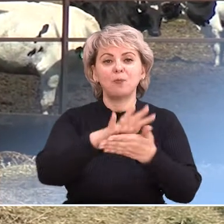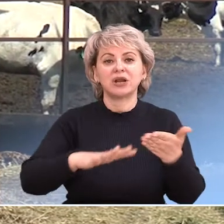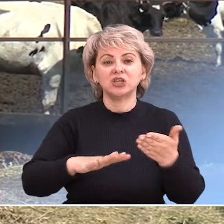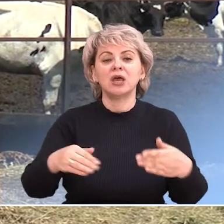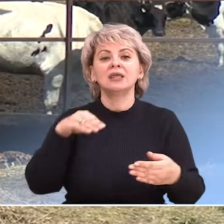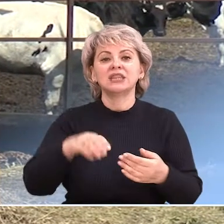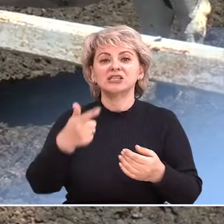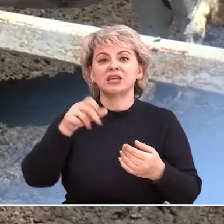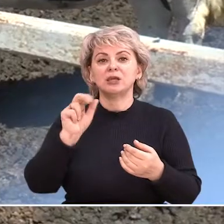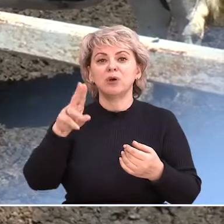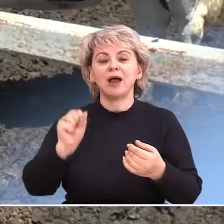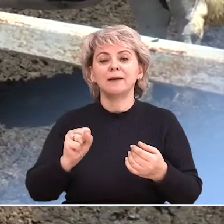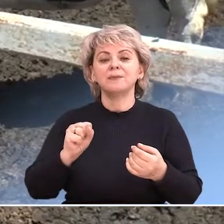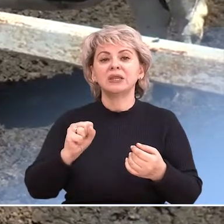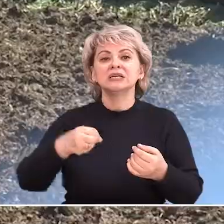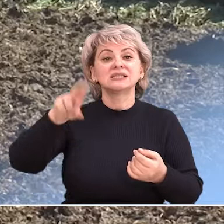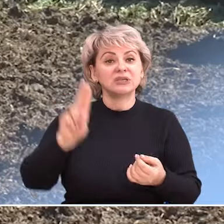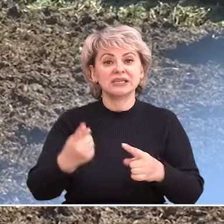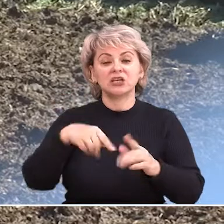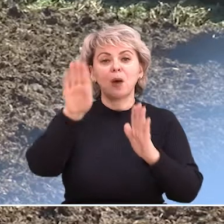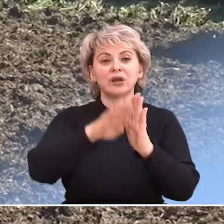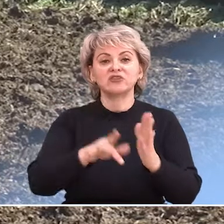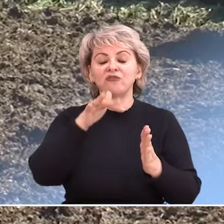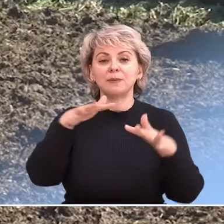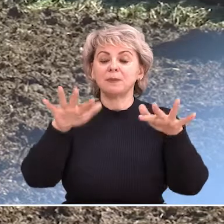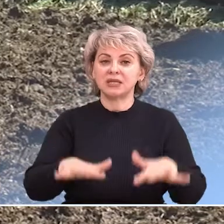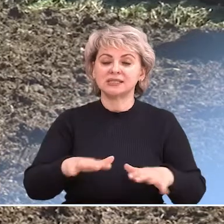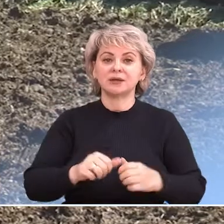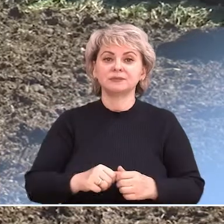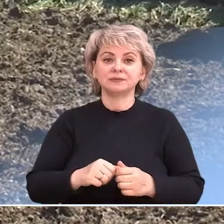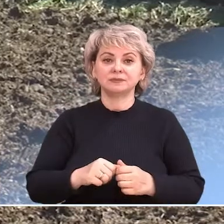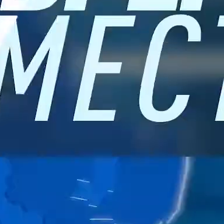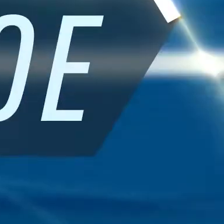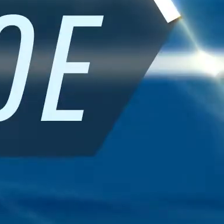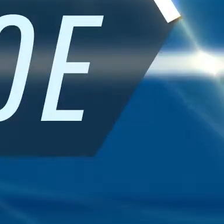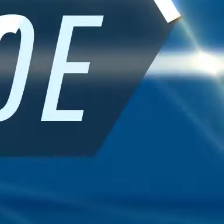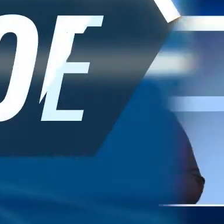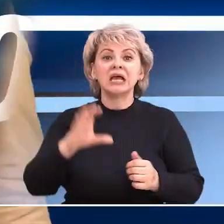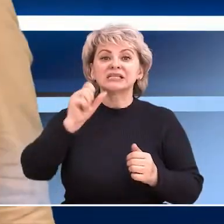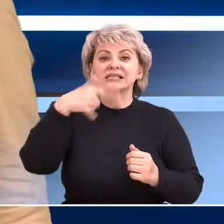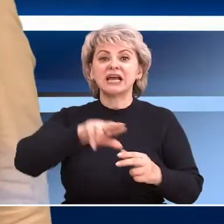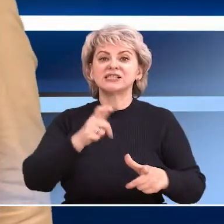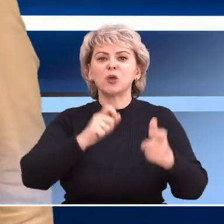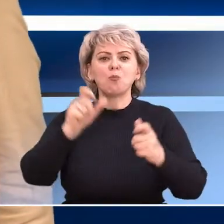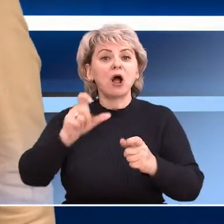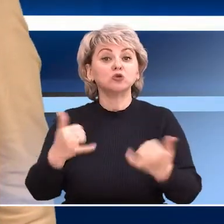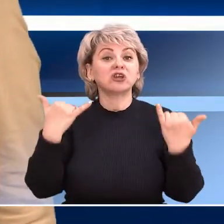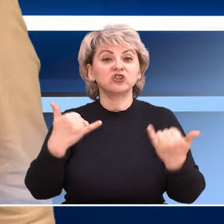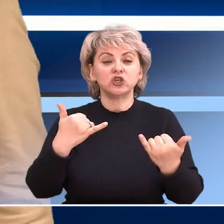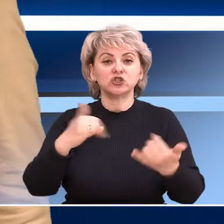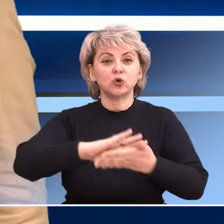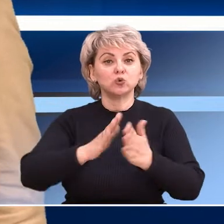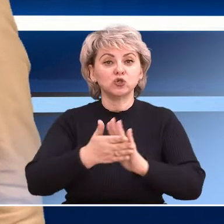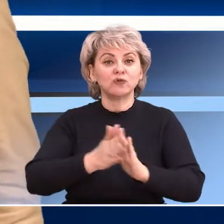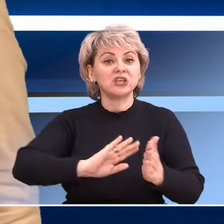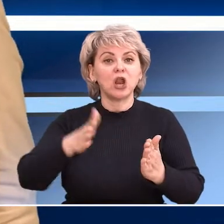хозяйствования продолжается. Татьяна Скрипка, Юрий Губин. Специально для программы «Время местное». Асальские молочники даже